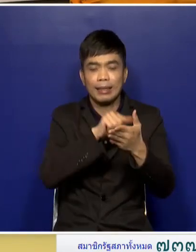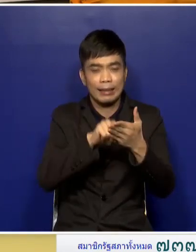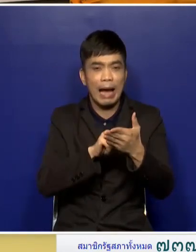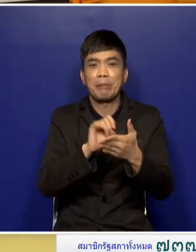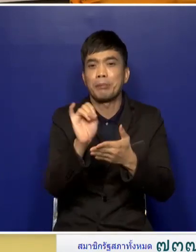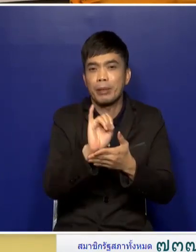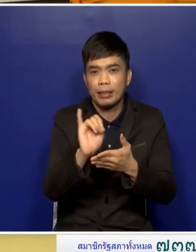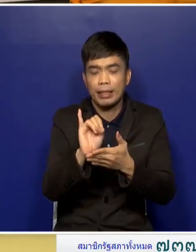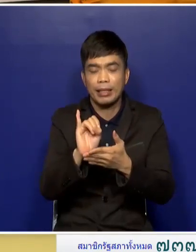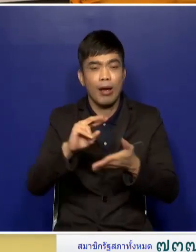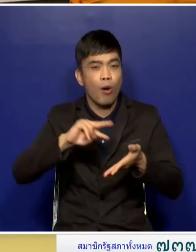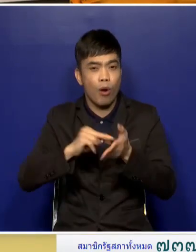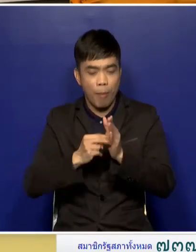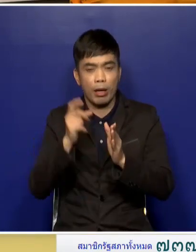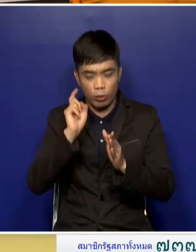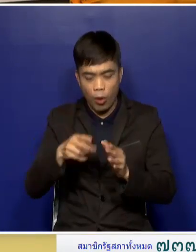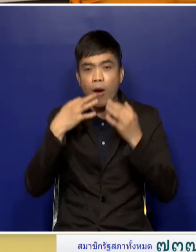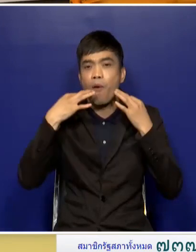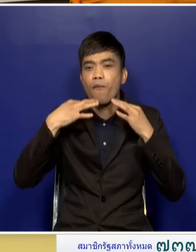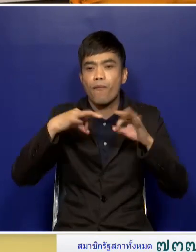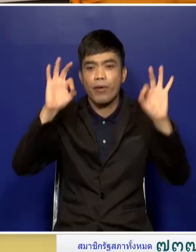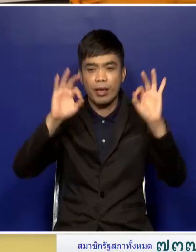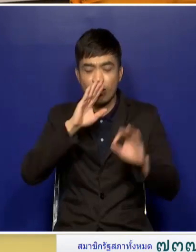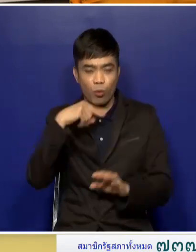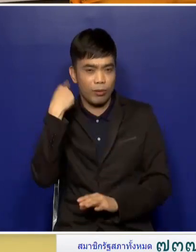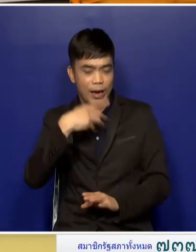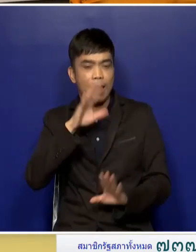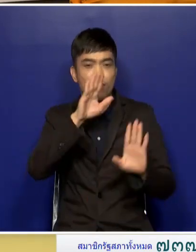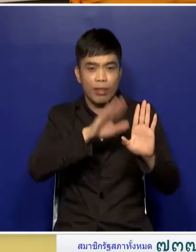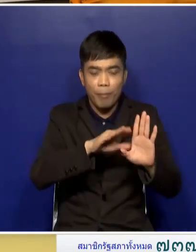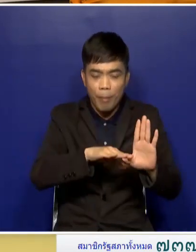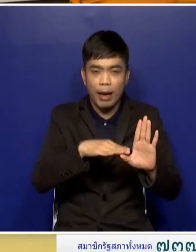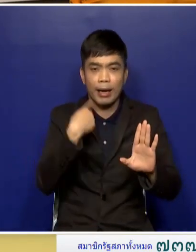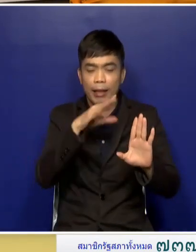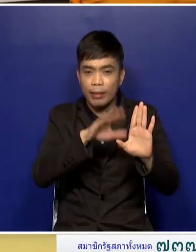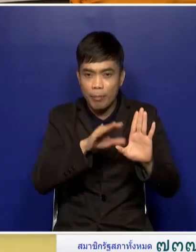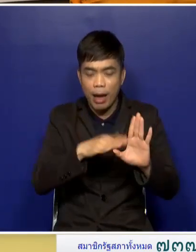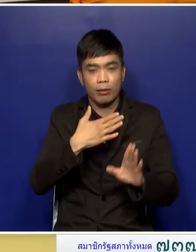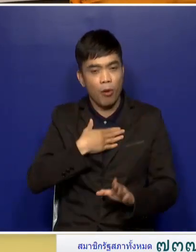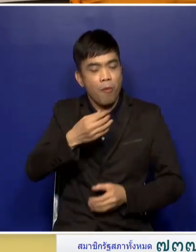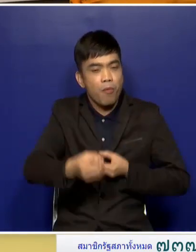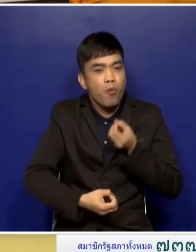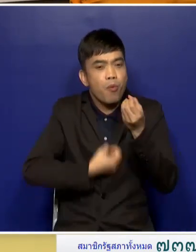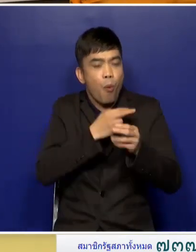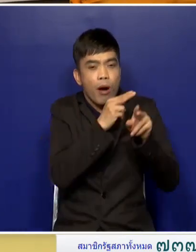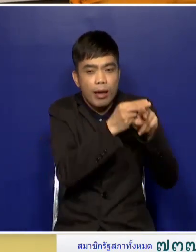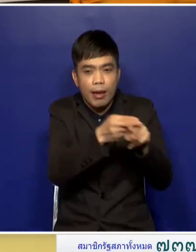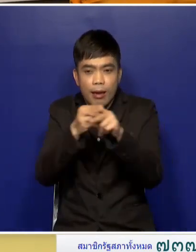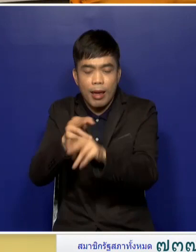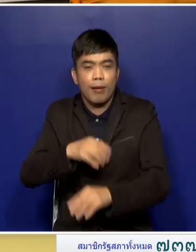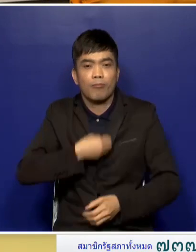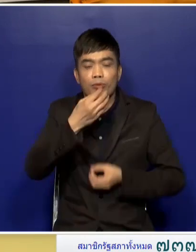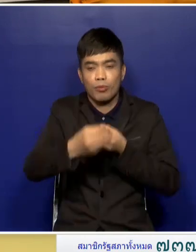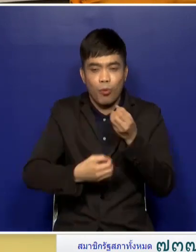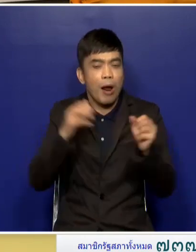อการ Free and Fair ก็คตมอสระให้กับผู้ที่ลงสมัครเสามารถลนลงแล้็นำเสนอได้อย่างเต็ที่ผม